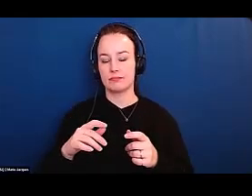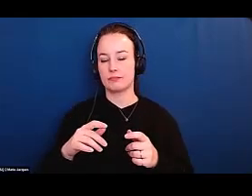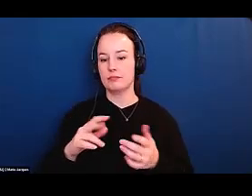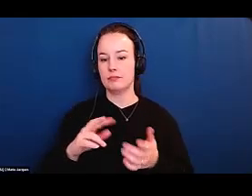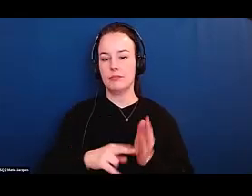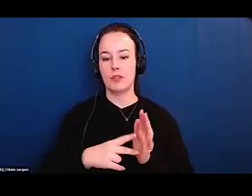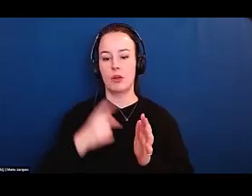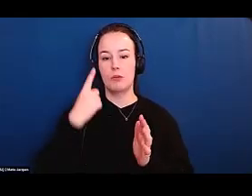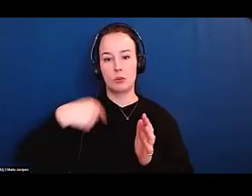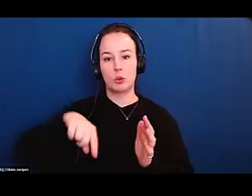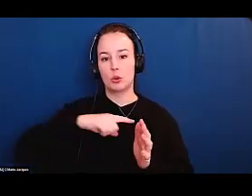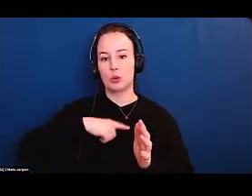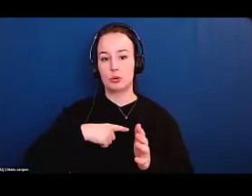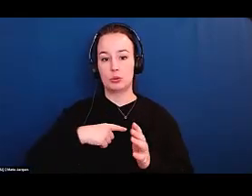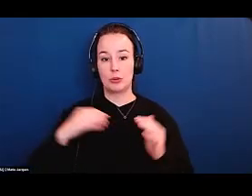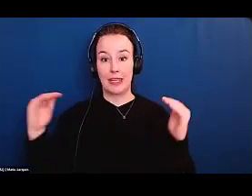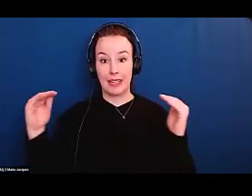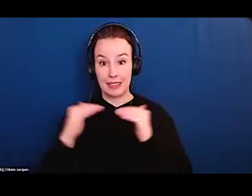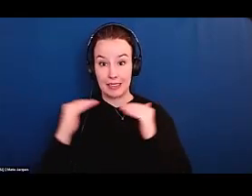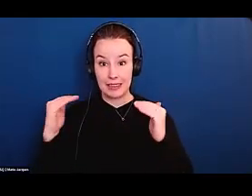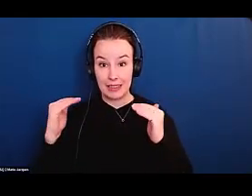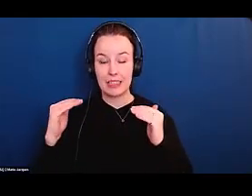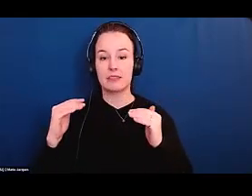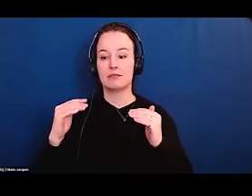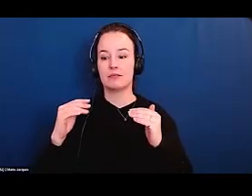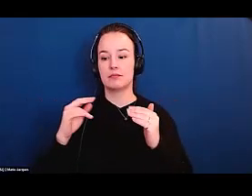plus difficiles. Donc pour nous, l'équité, cela veut dire qu'on